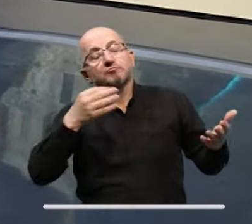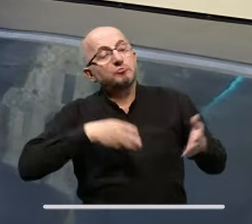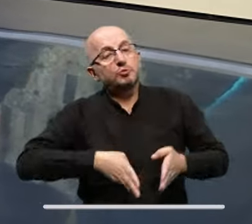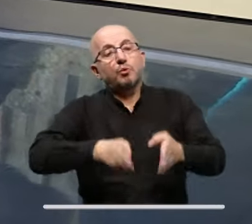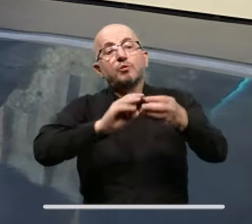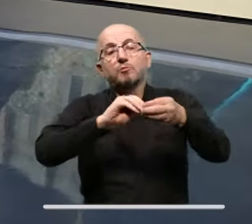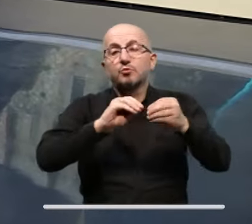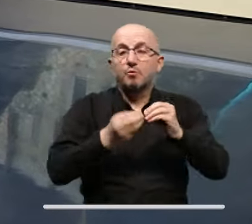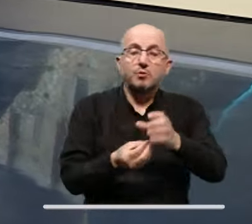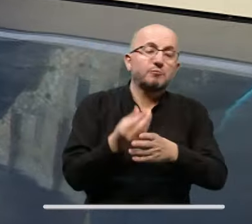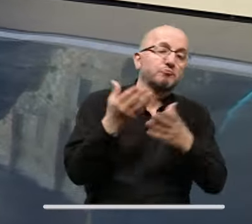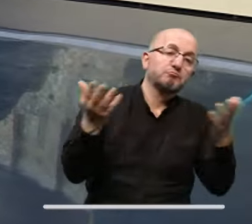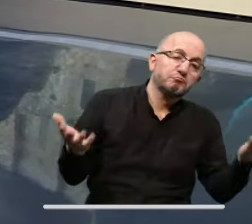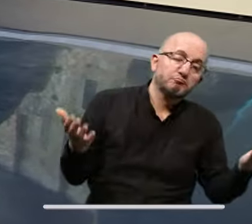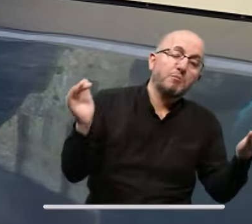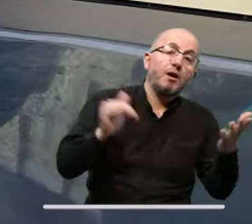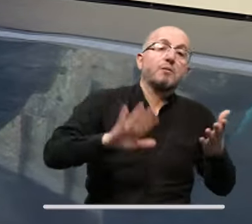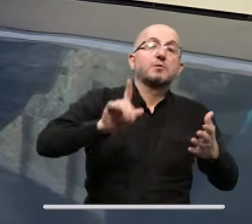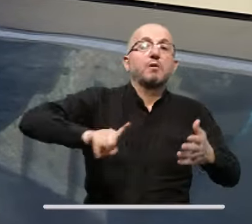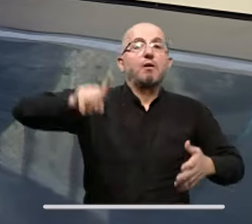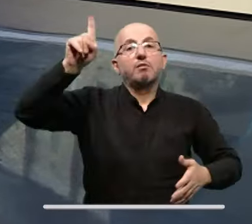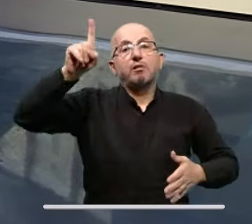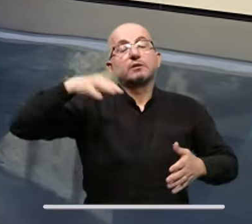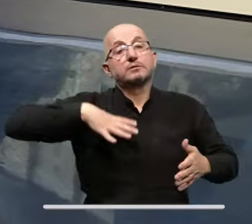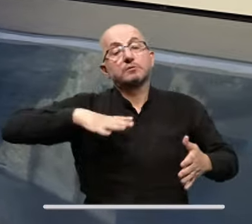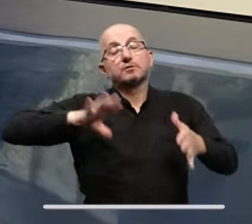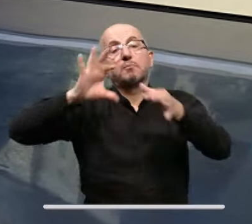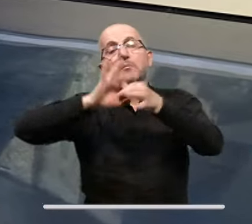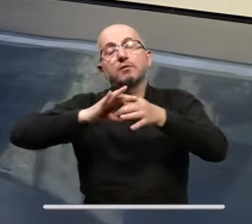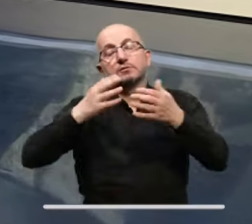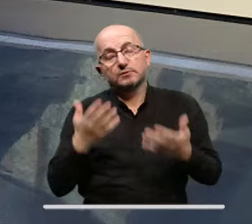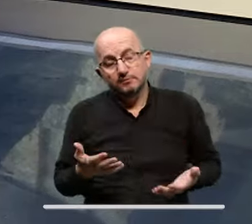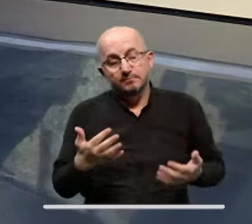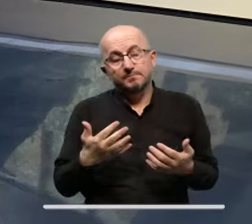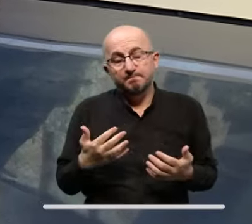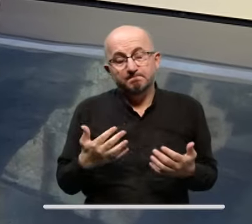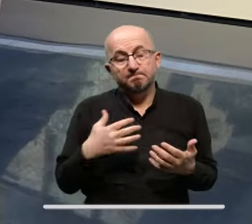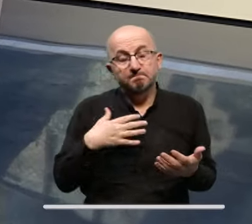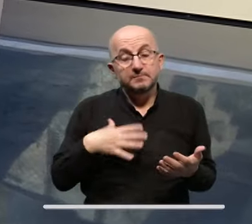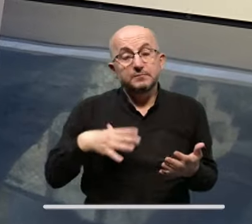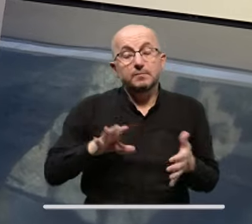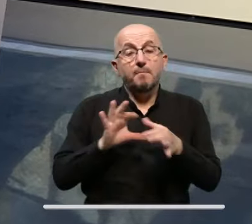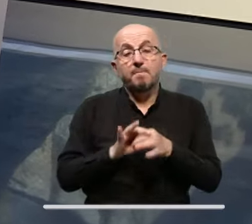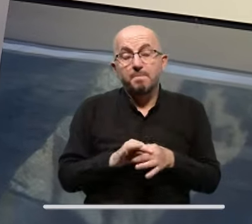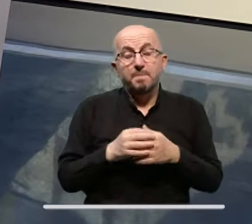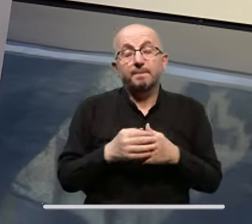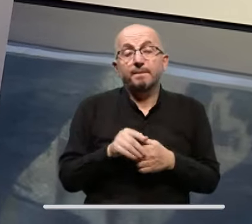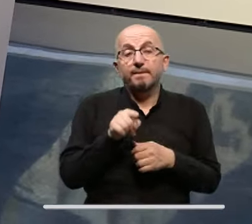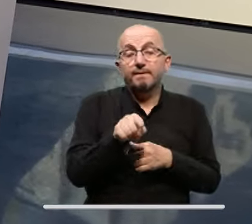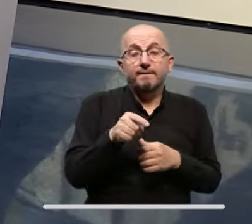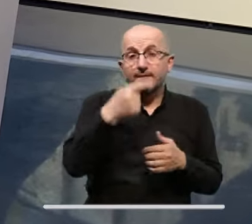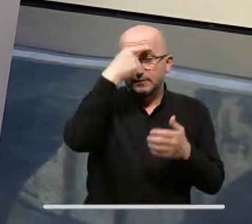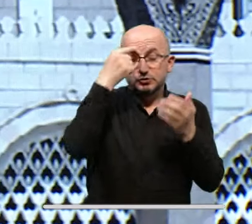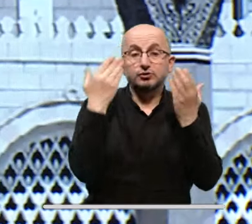husus olur gelemezsem Rabbimi Meşeye bağlıdır iradesine bağlıdır isteğine bağlıdır buradaki İnşallah